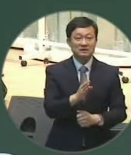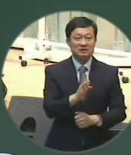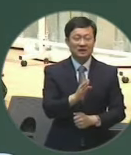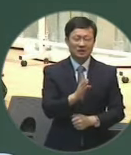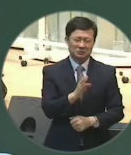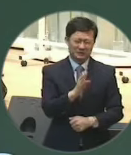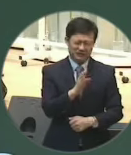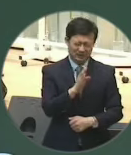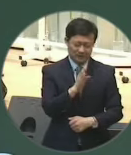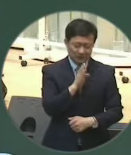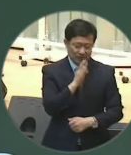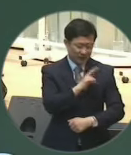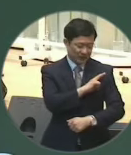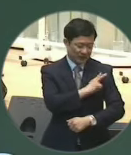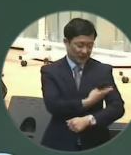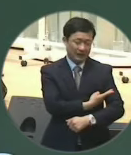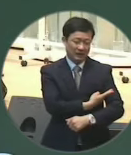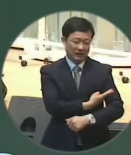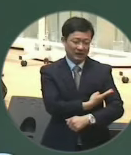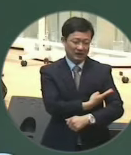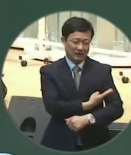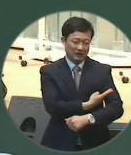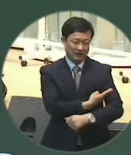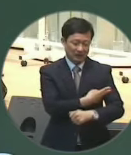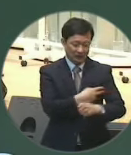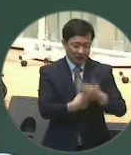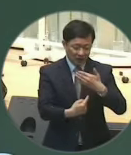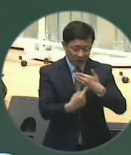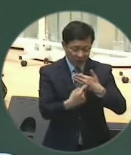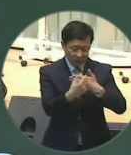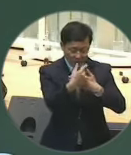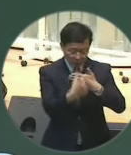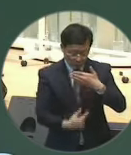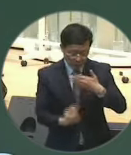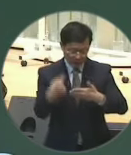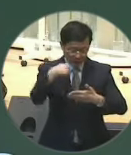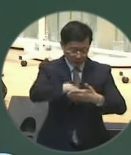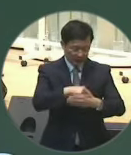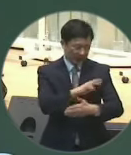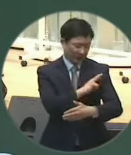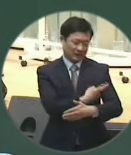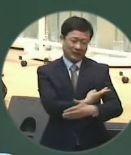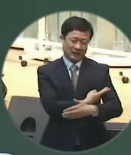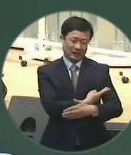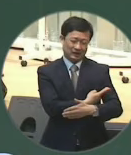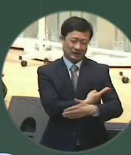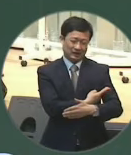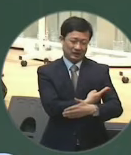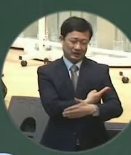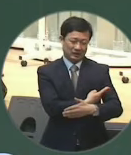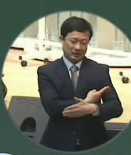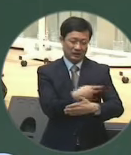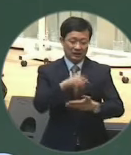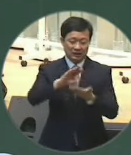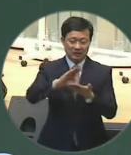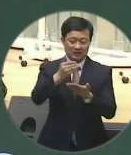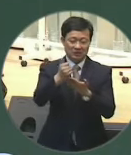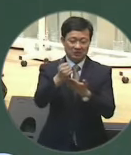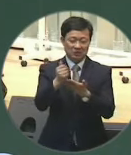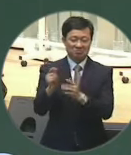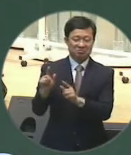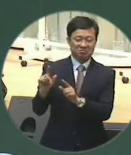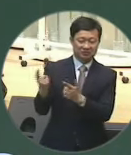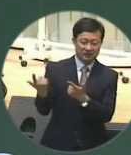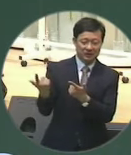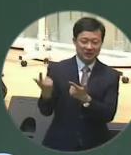이단들이 나타났어요. True heresies have arisen. 그리스도를 부정한 이단들이 나타났어요. These are cults